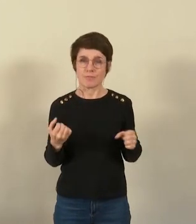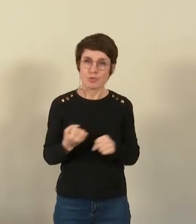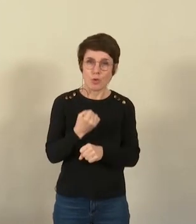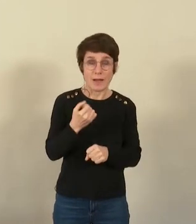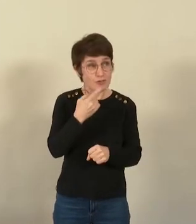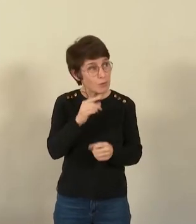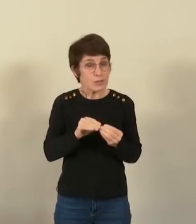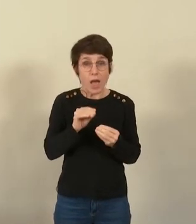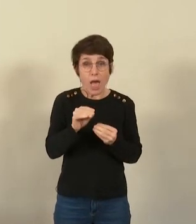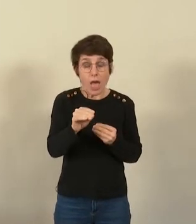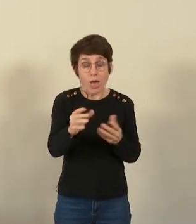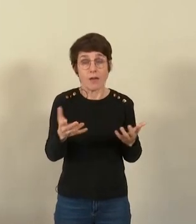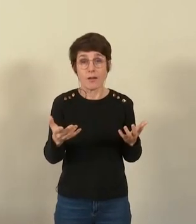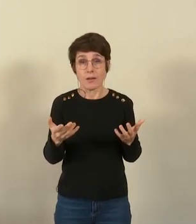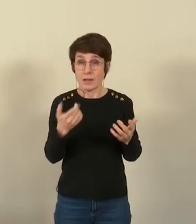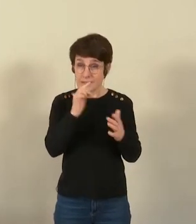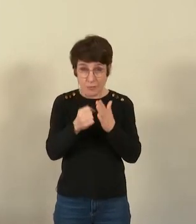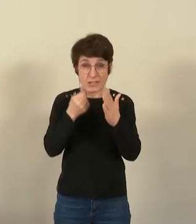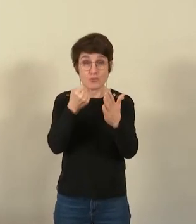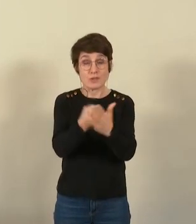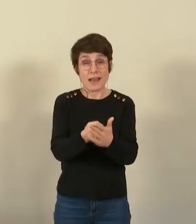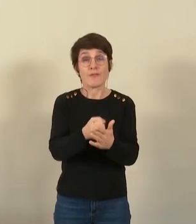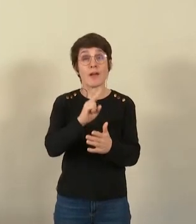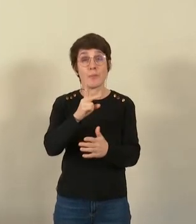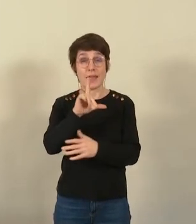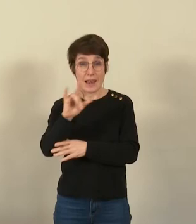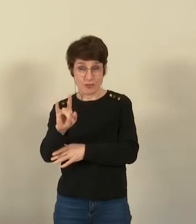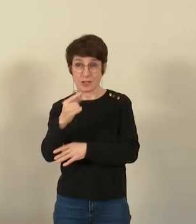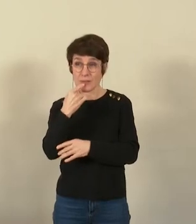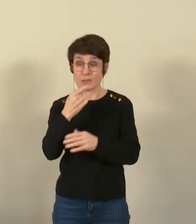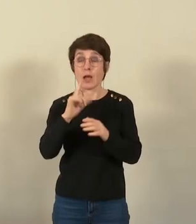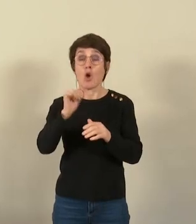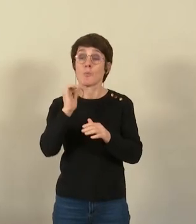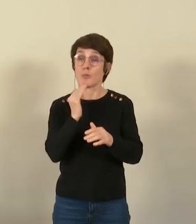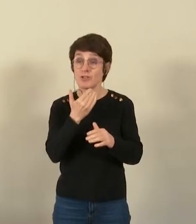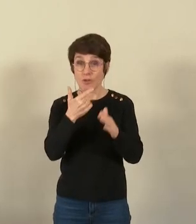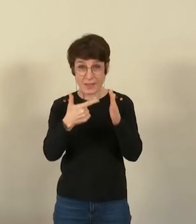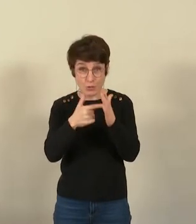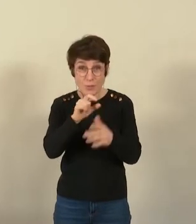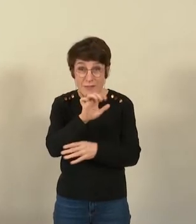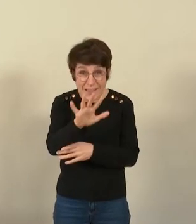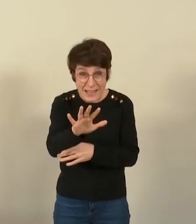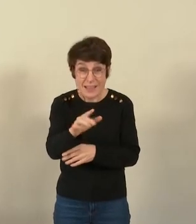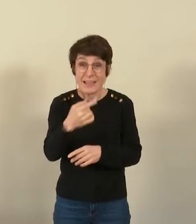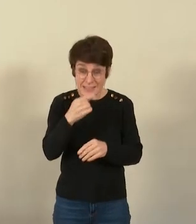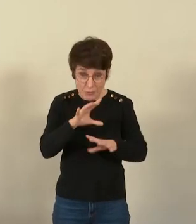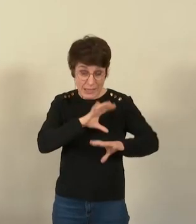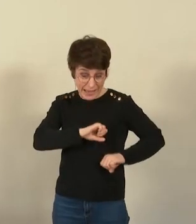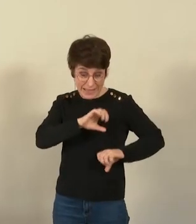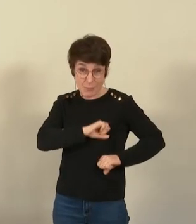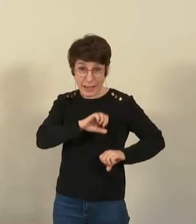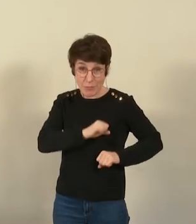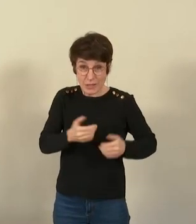courir que jusqu'à la fin du PLH soit le 1er janvier 2005 2025 pardon cela veut dire que l'expérimentation